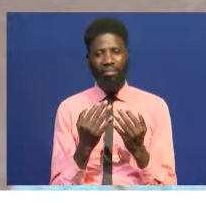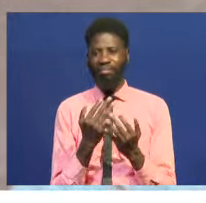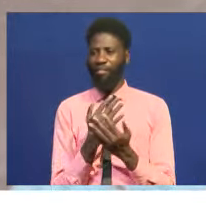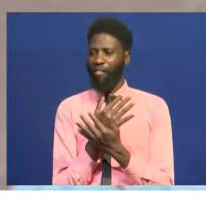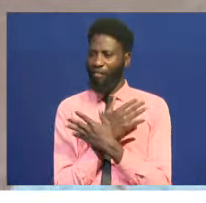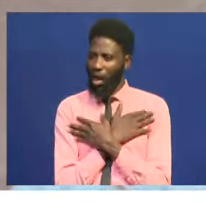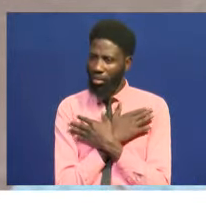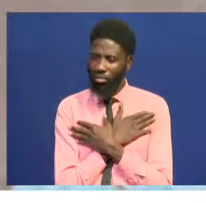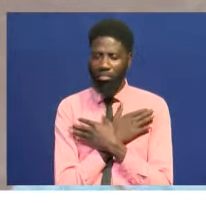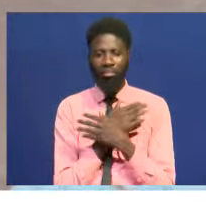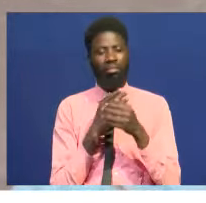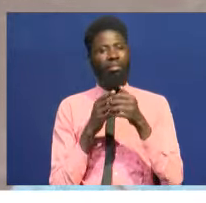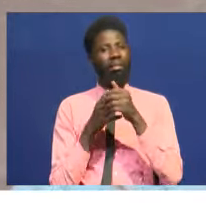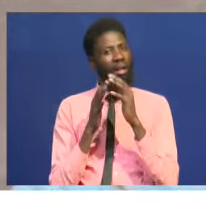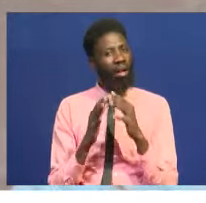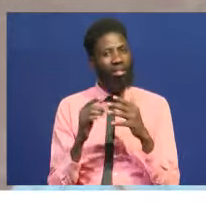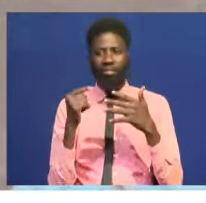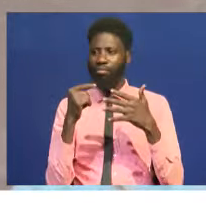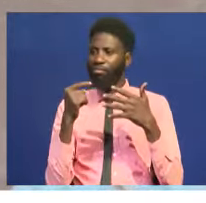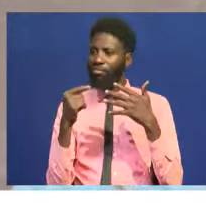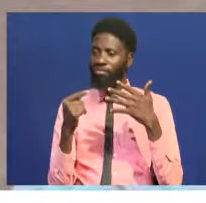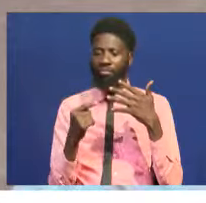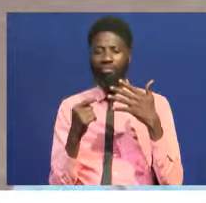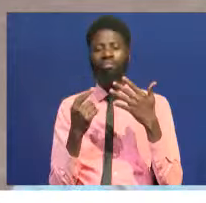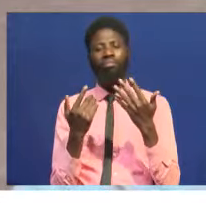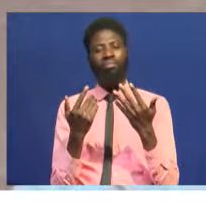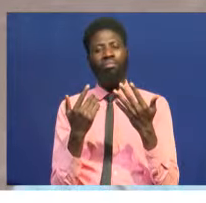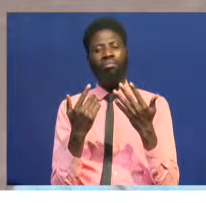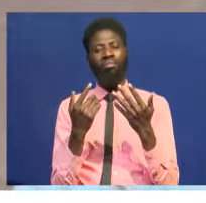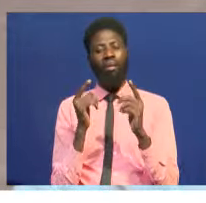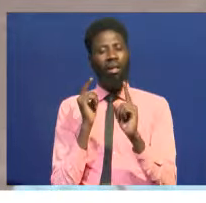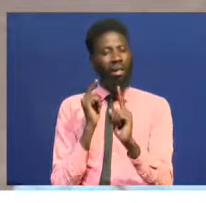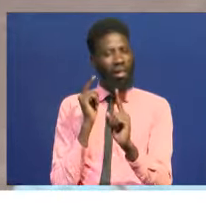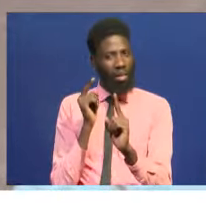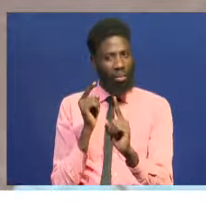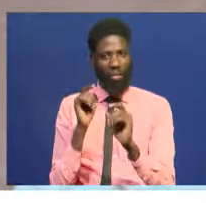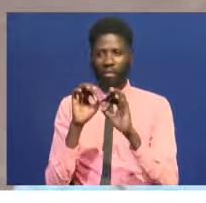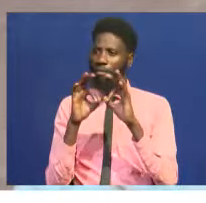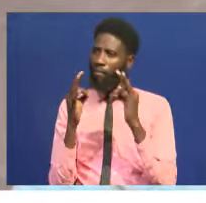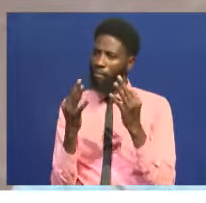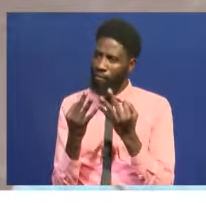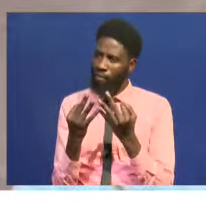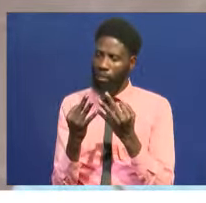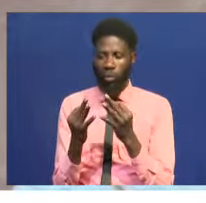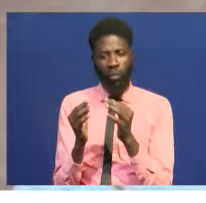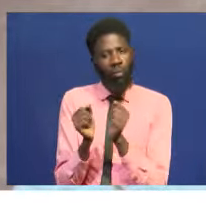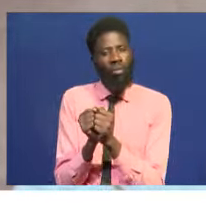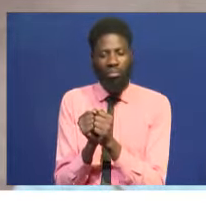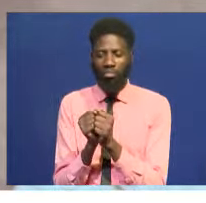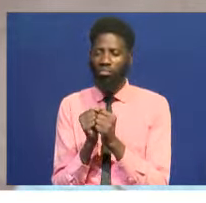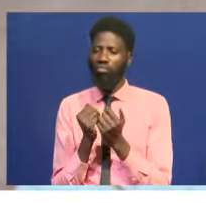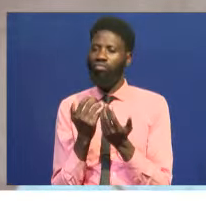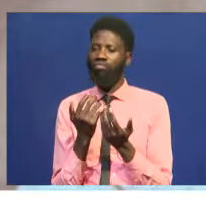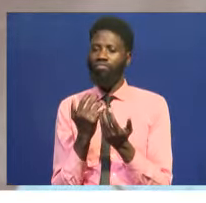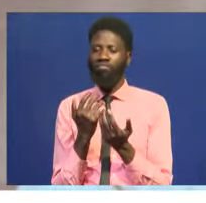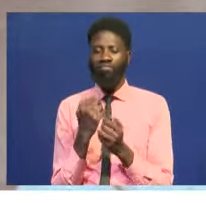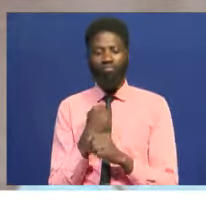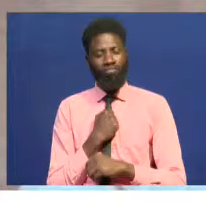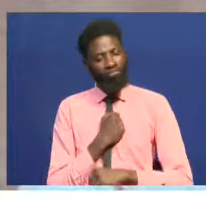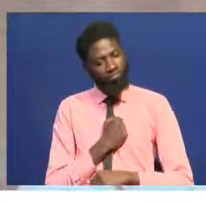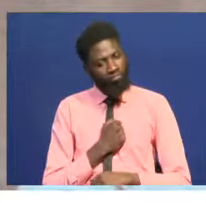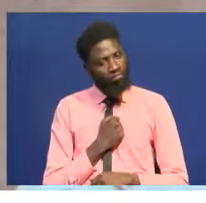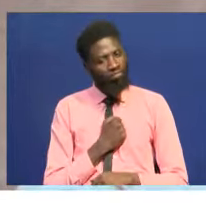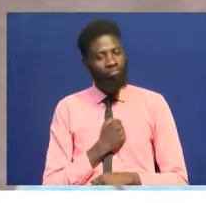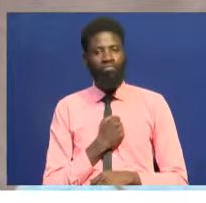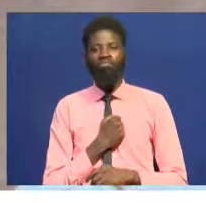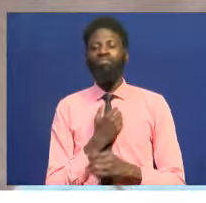leaders, to condole with the family on the demise of this